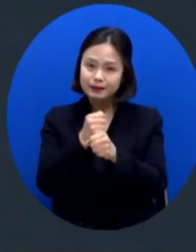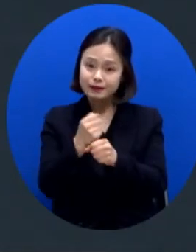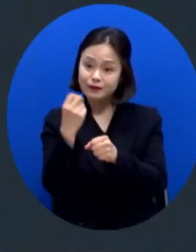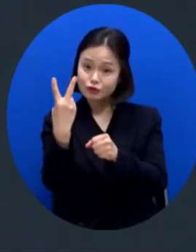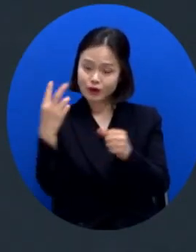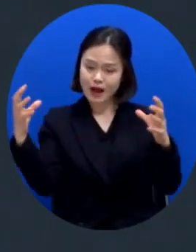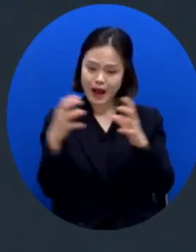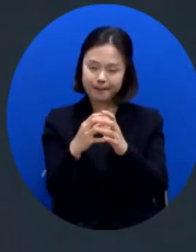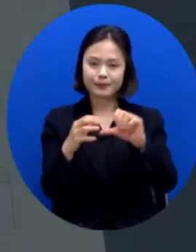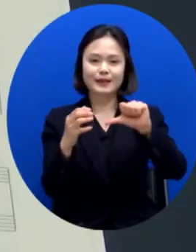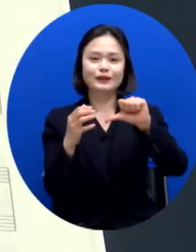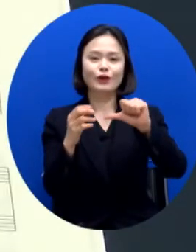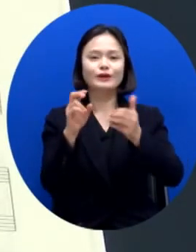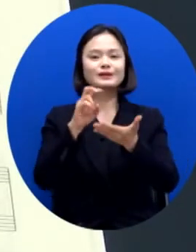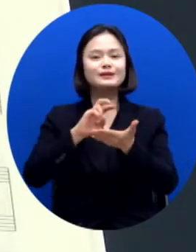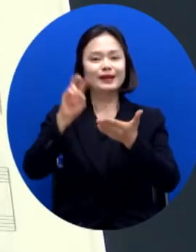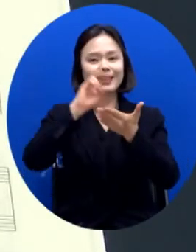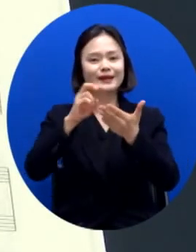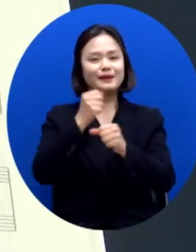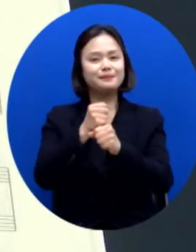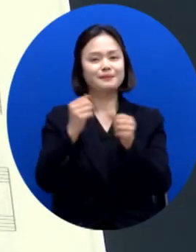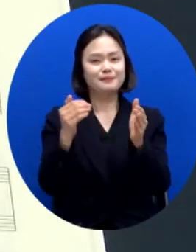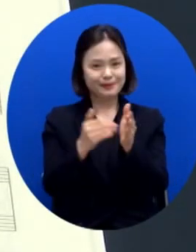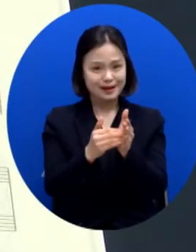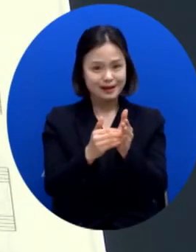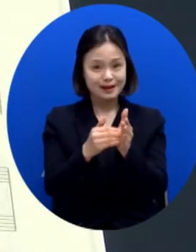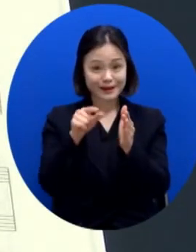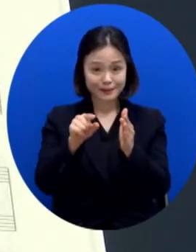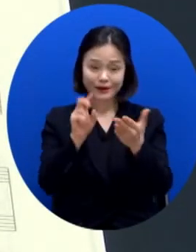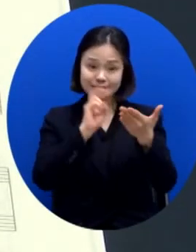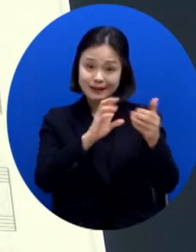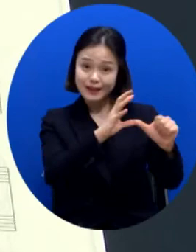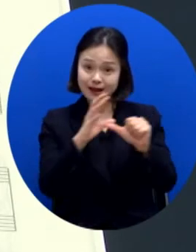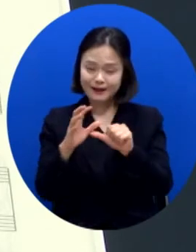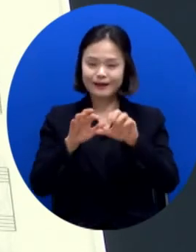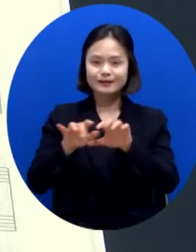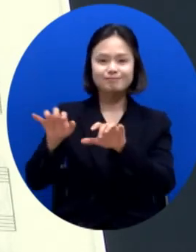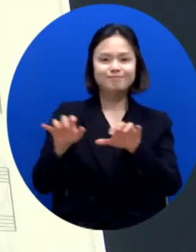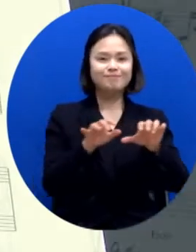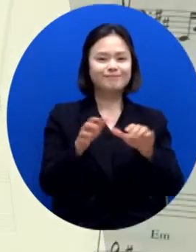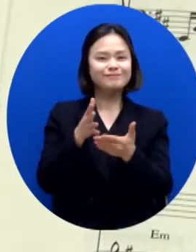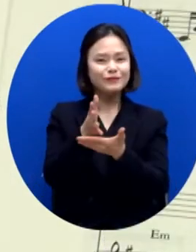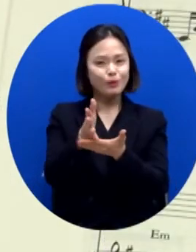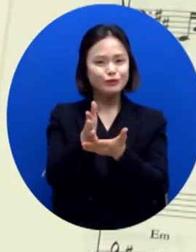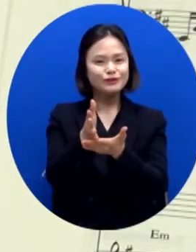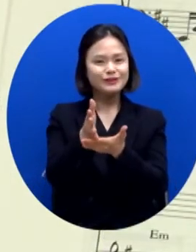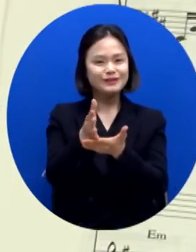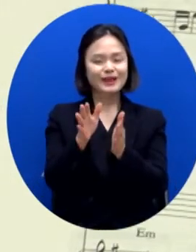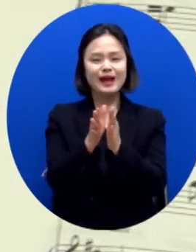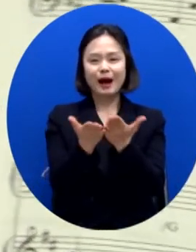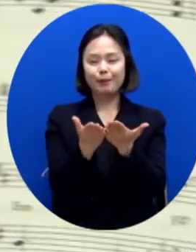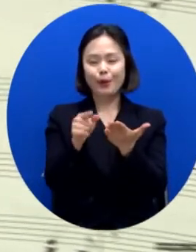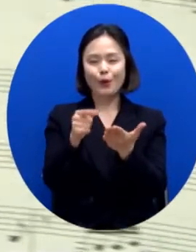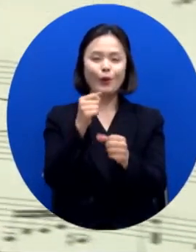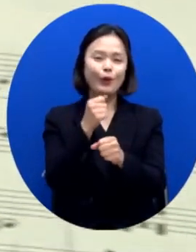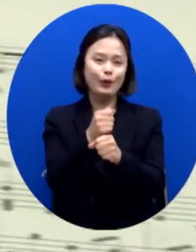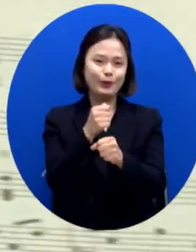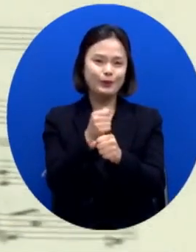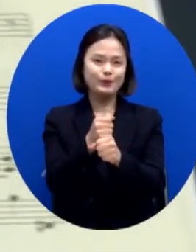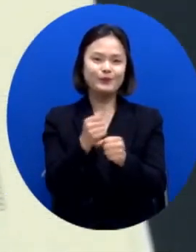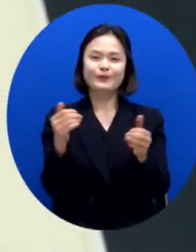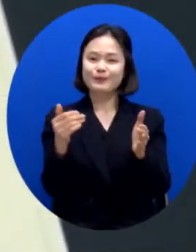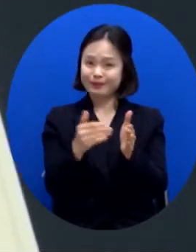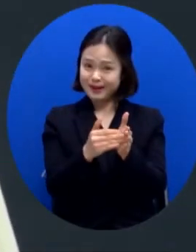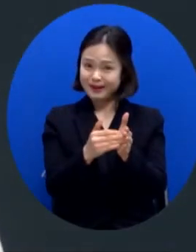있습니다. 이번 음반은 특별히 피아노 연주와 4부 중창 합창을 위한 악보집이 함께